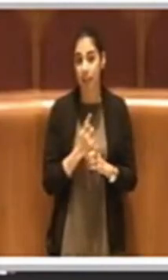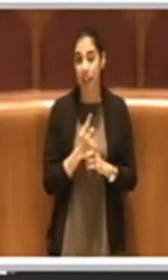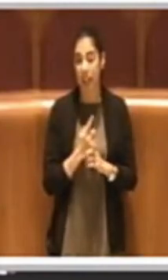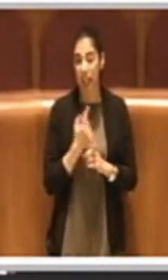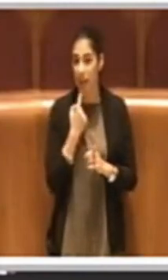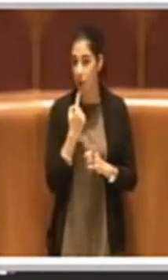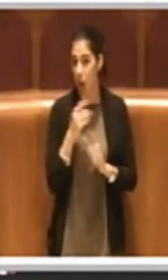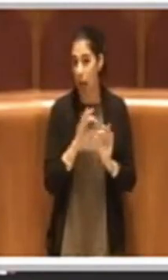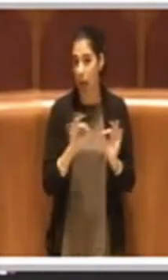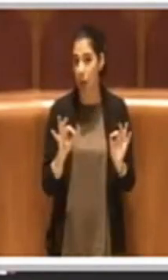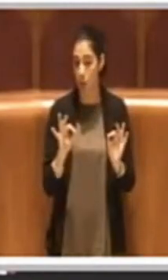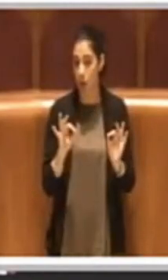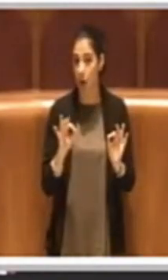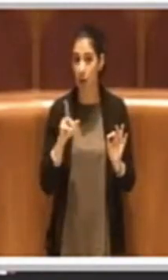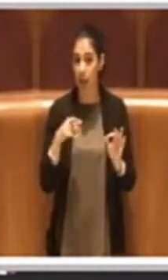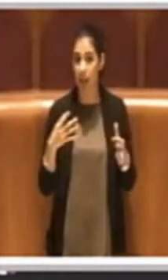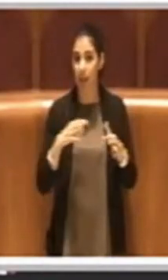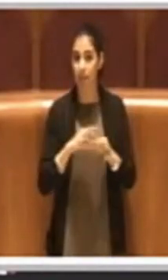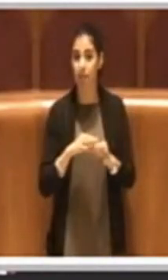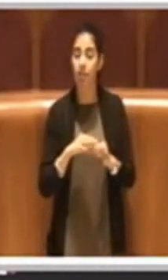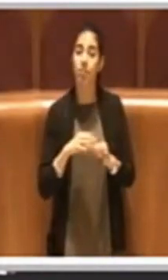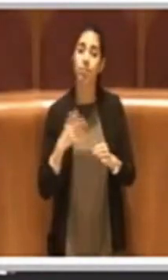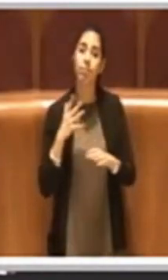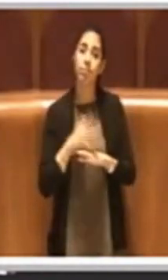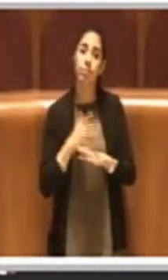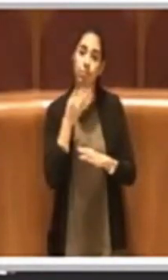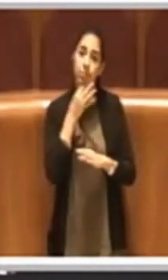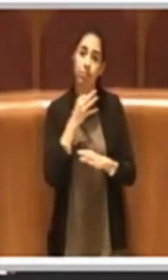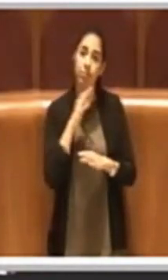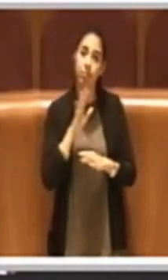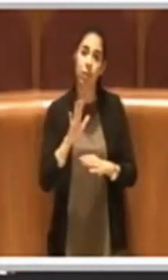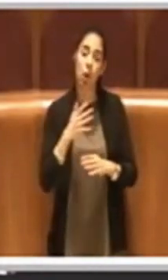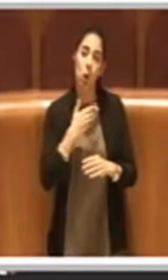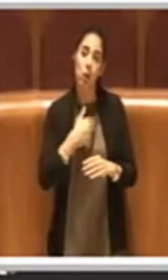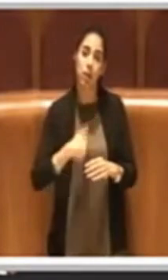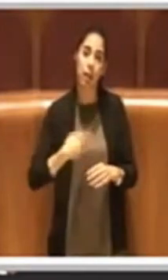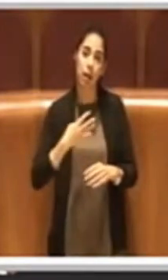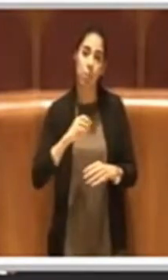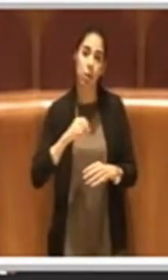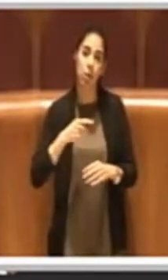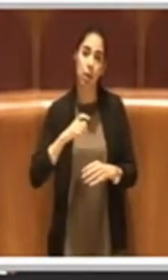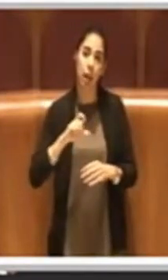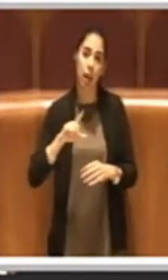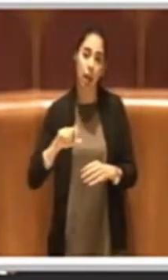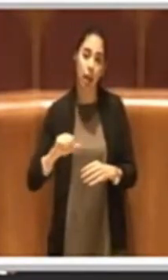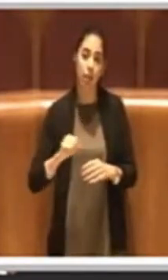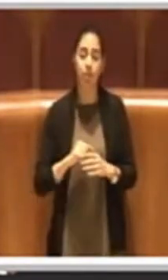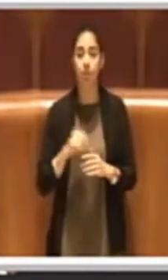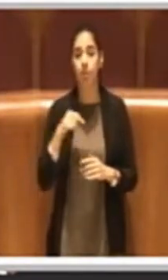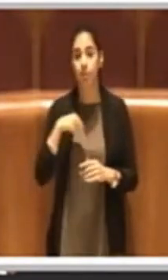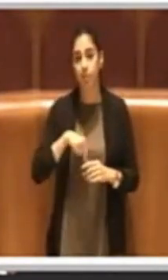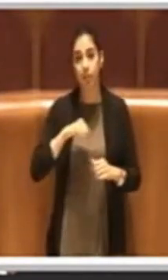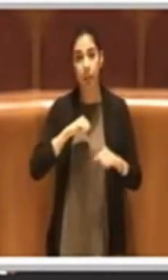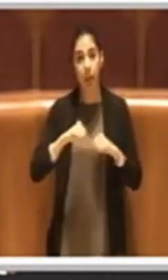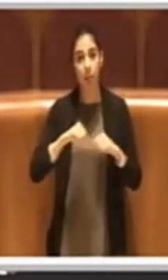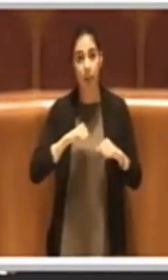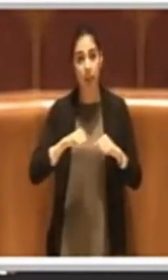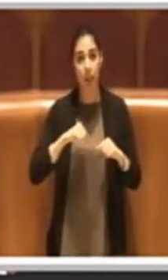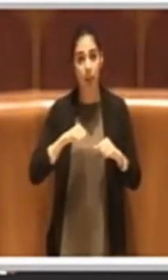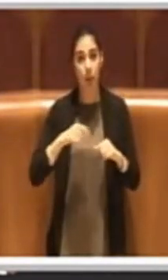intervento della consigliera montella questa amministrazione ha posto una grandissima attenzione alla questione di roma